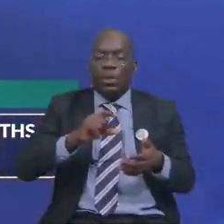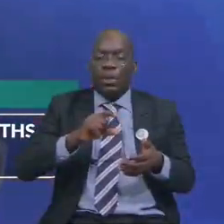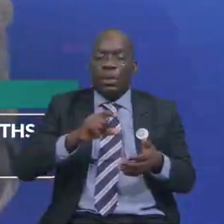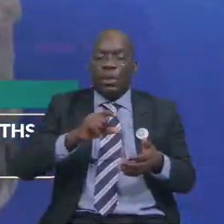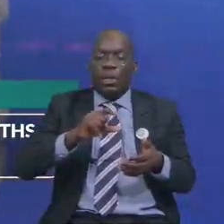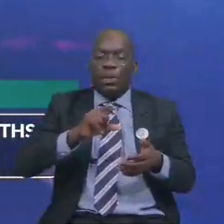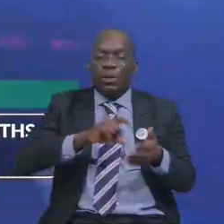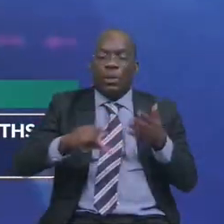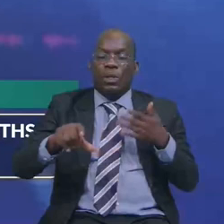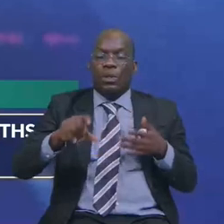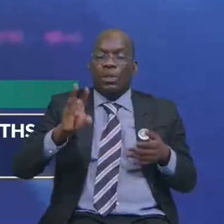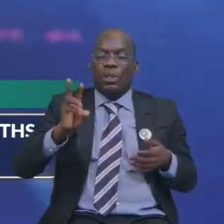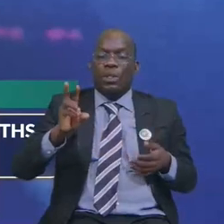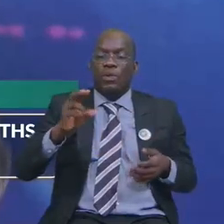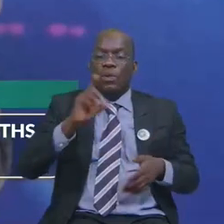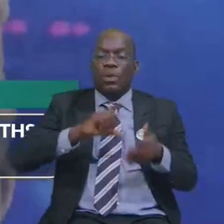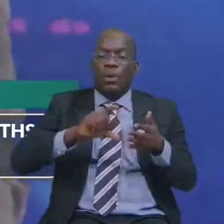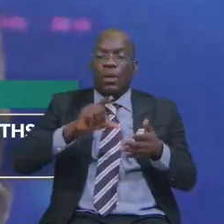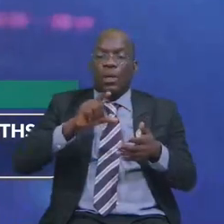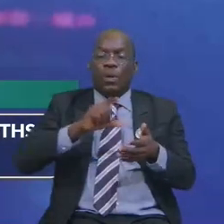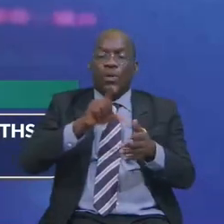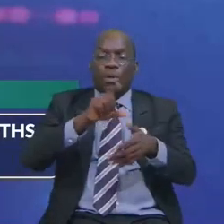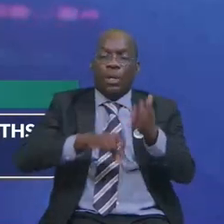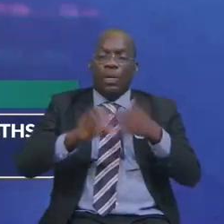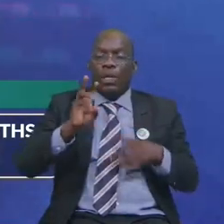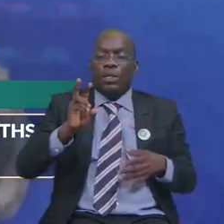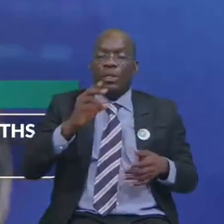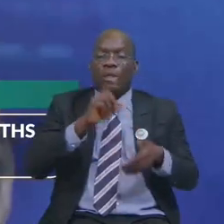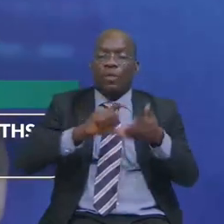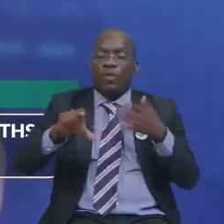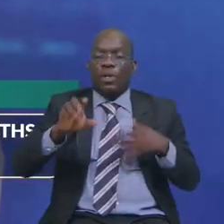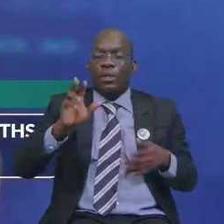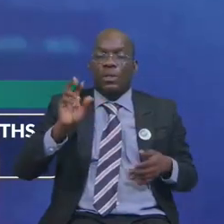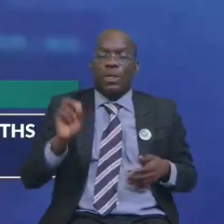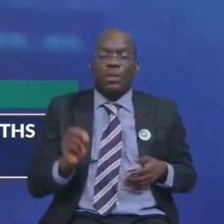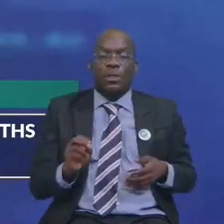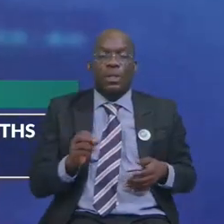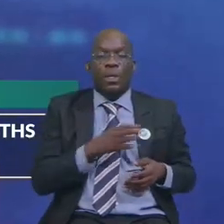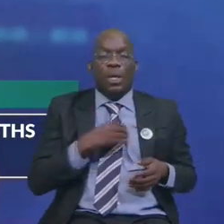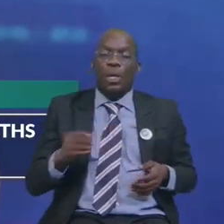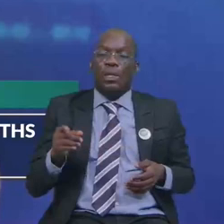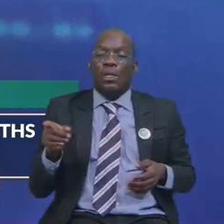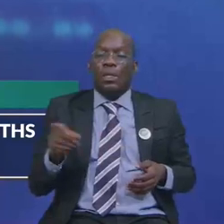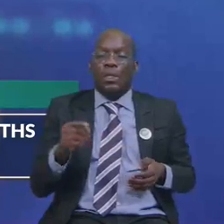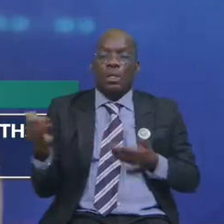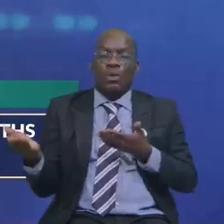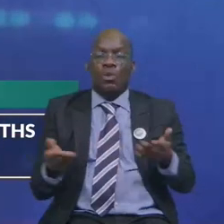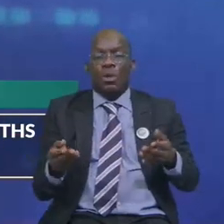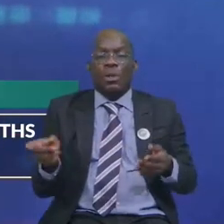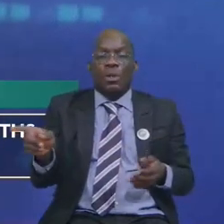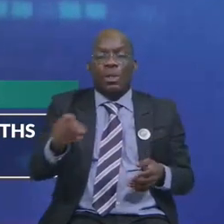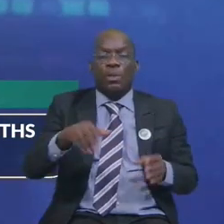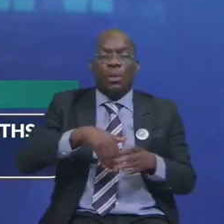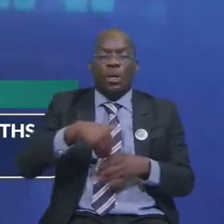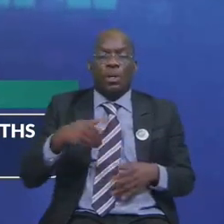chapitre 16 des Actes des Apôtres 30 acte 16 30 et les filles sortir